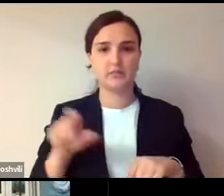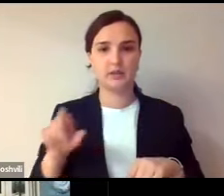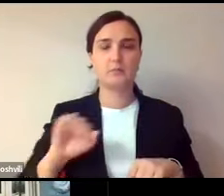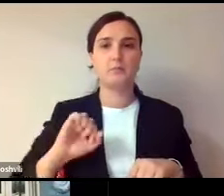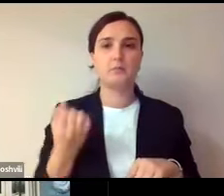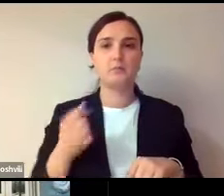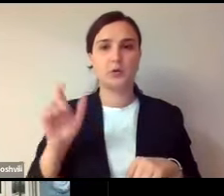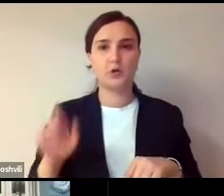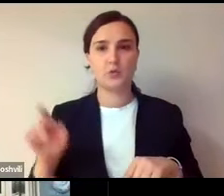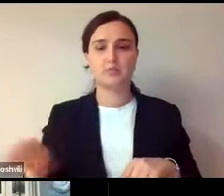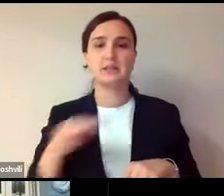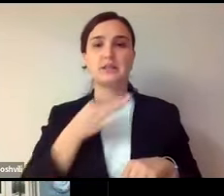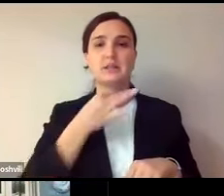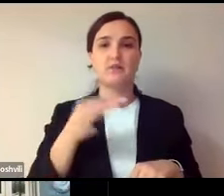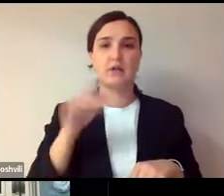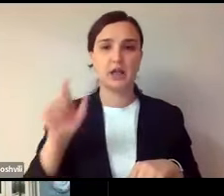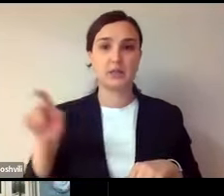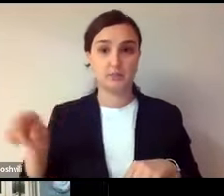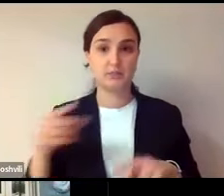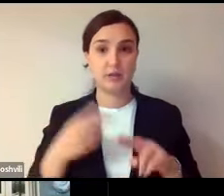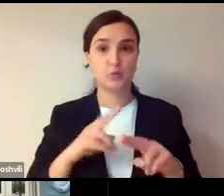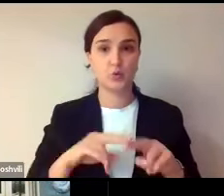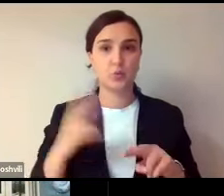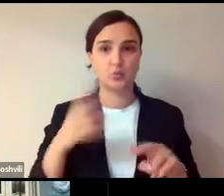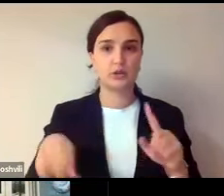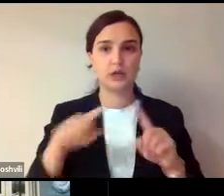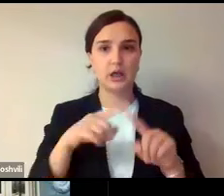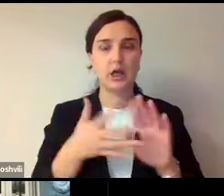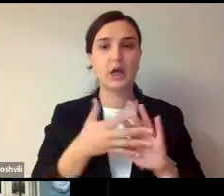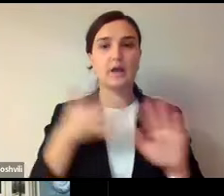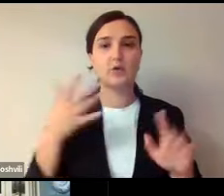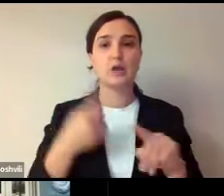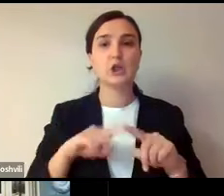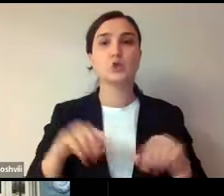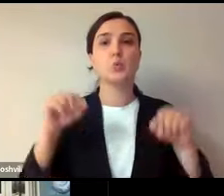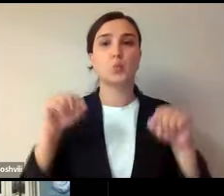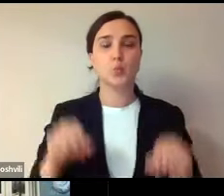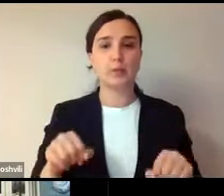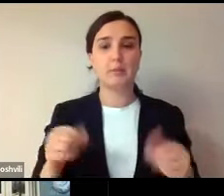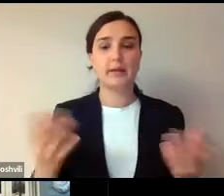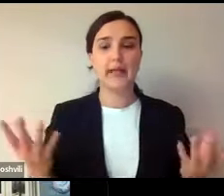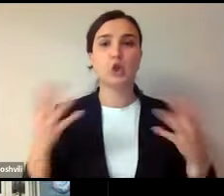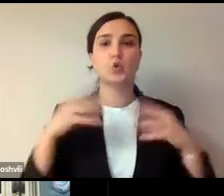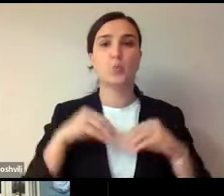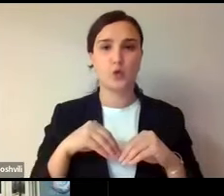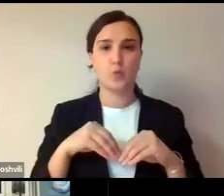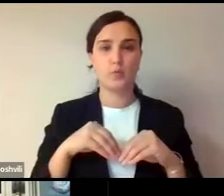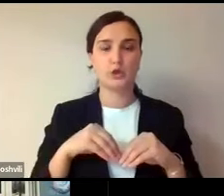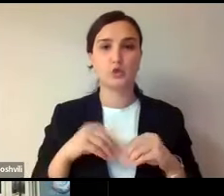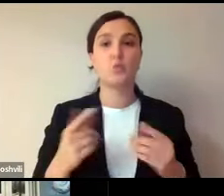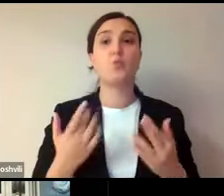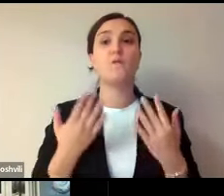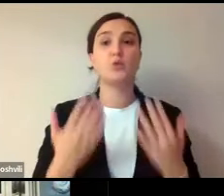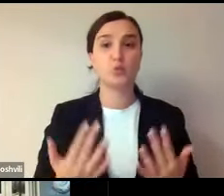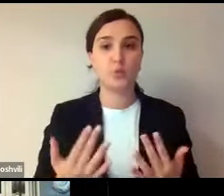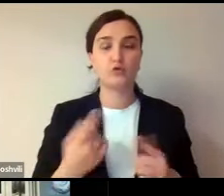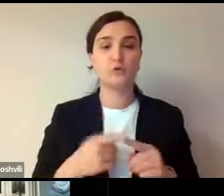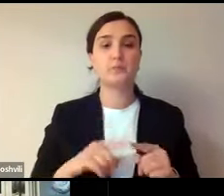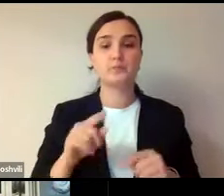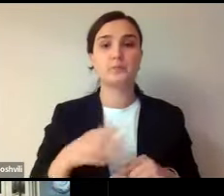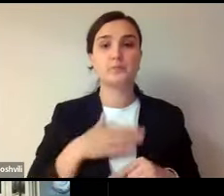მეგობრებთან, საყვარელ ადამიანებთან. ამიტომ უნდა გავიგოთ ეს უფლება ერთობლიობაში. და რომ მოვითხოვოთ, რომ აი ამ